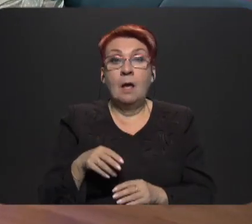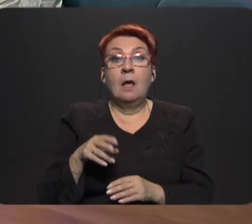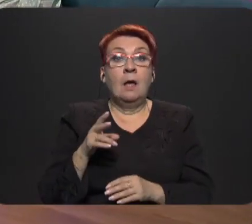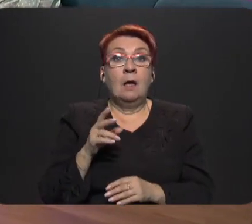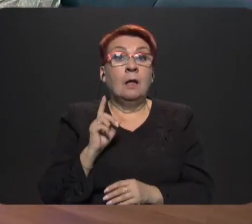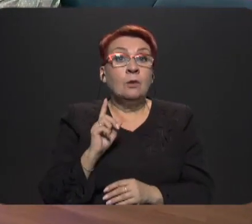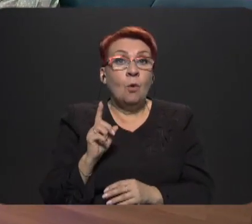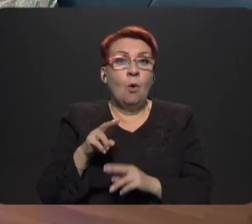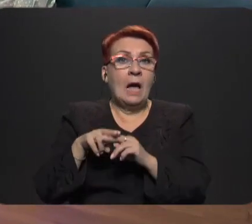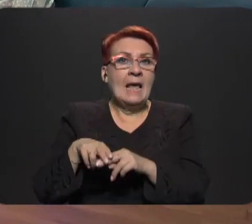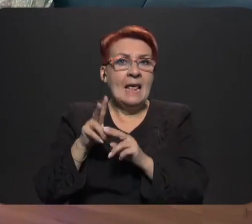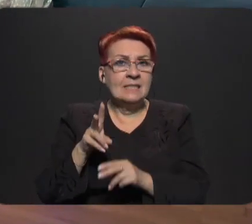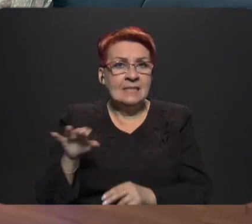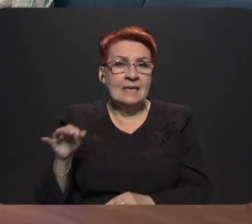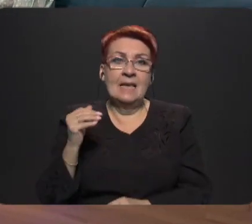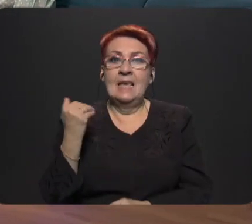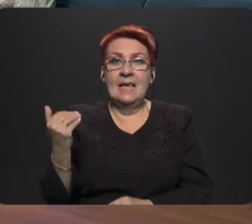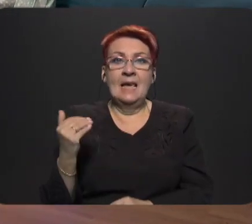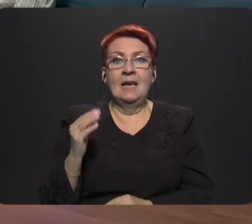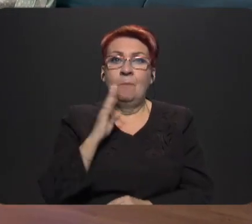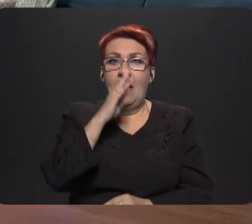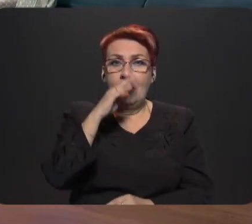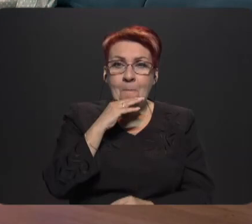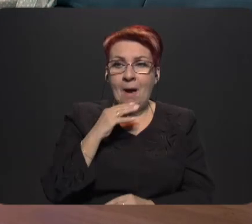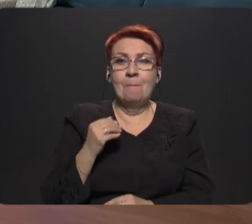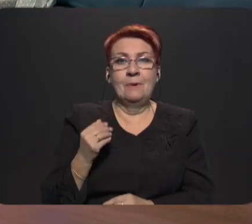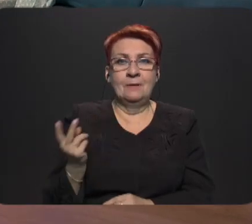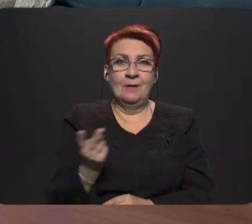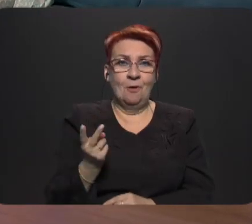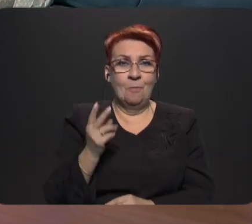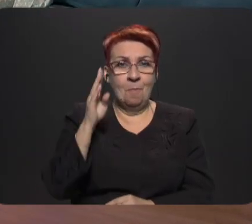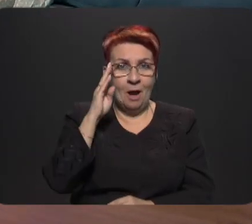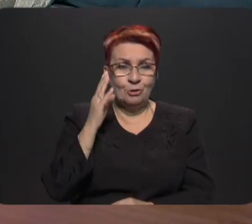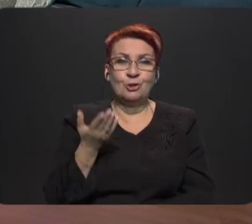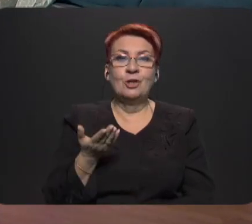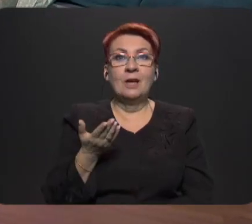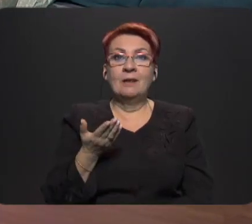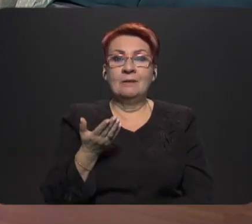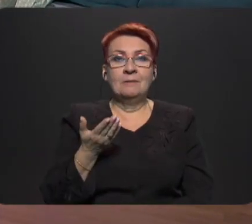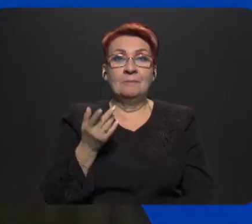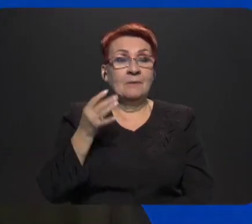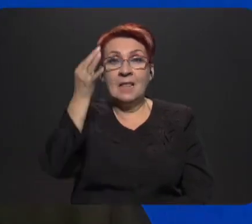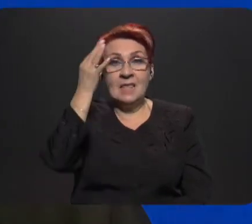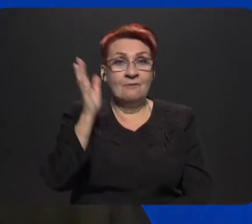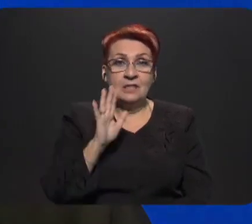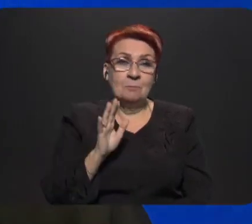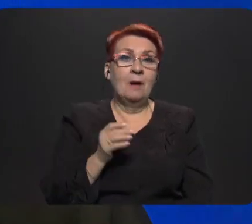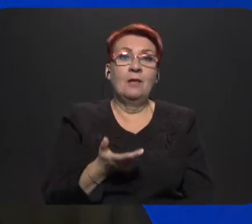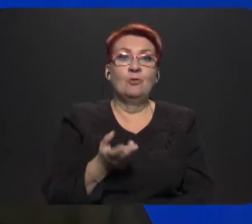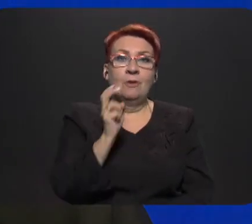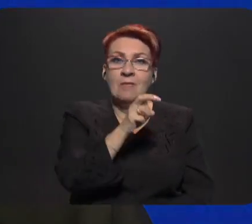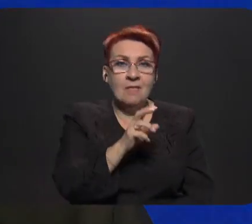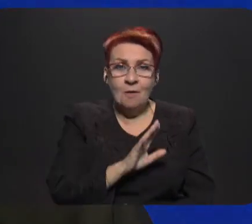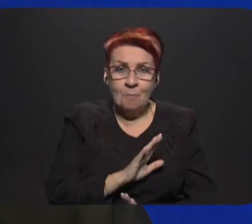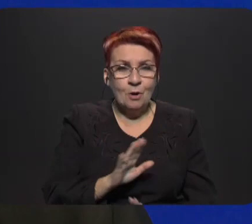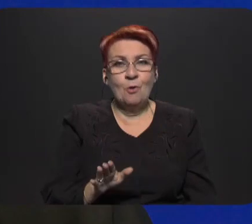не признают. Вот, я не знаю, вот, а я их помню. А они не хотят признавать.